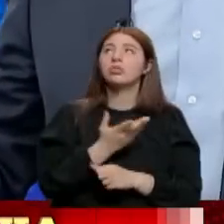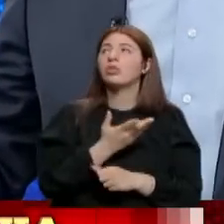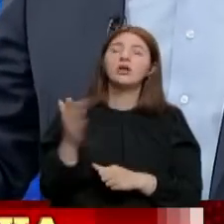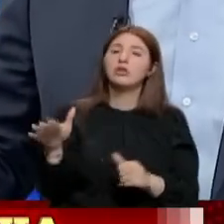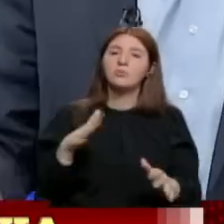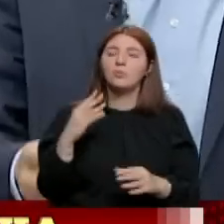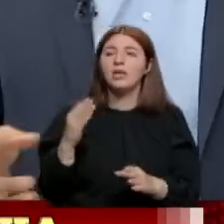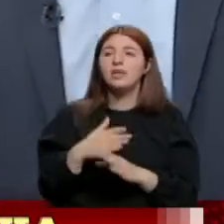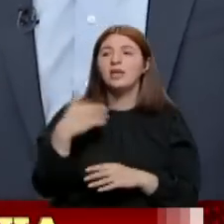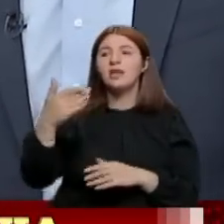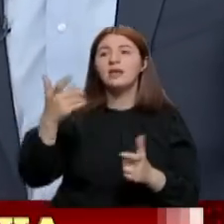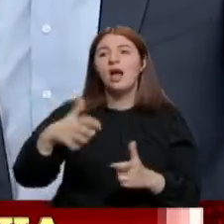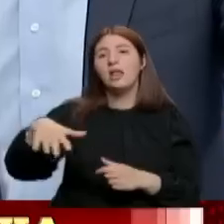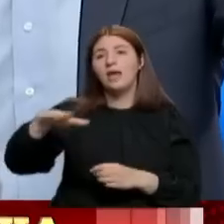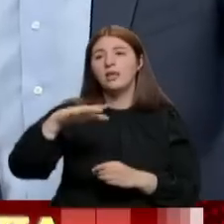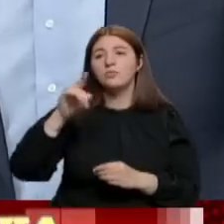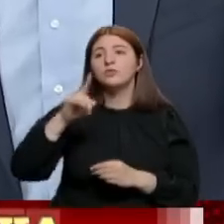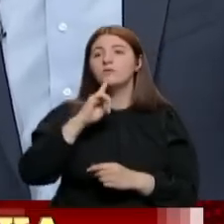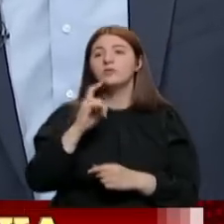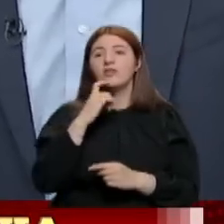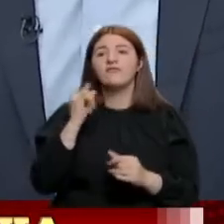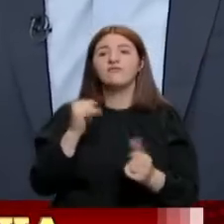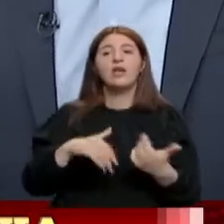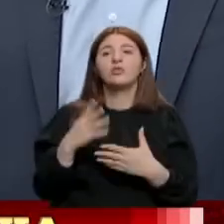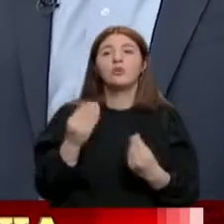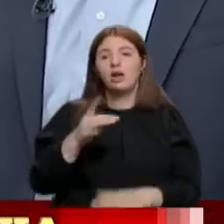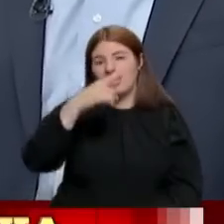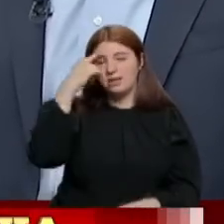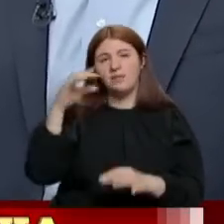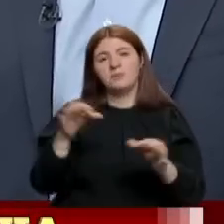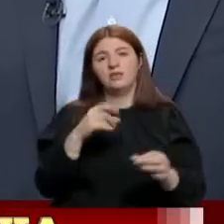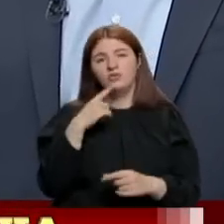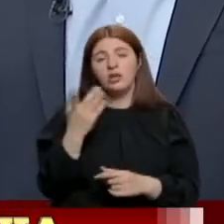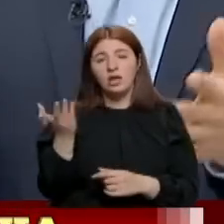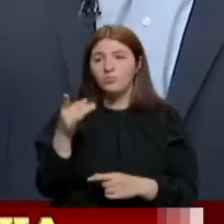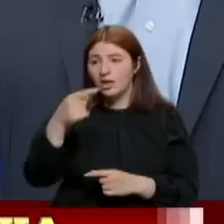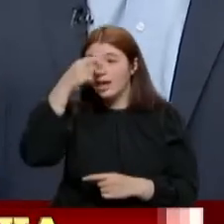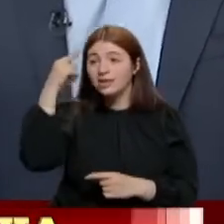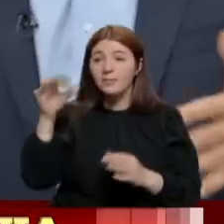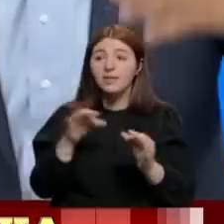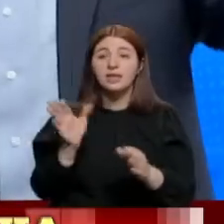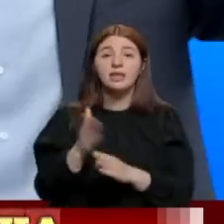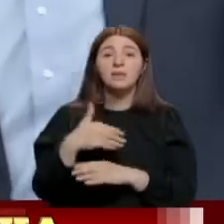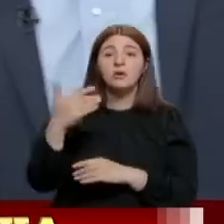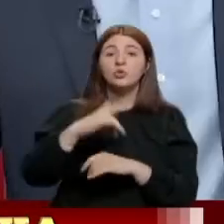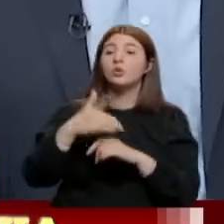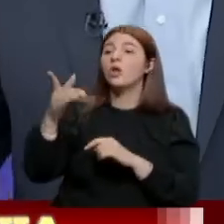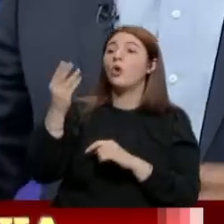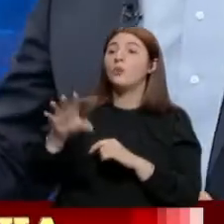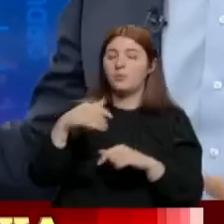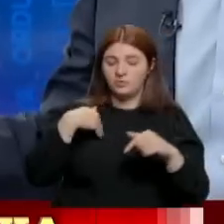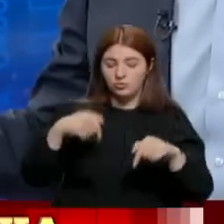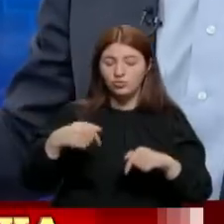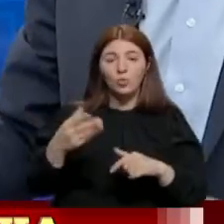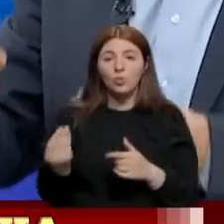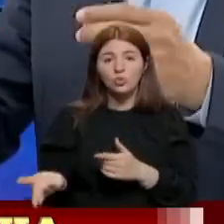oluyor. Niye diğer yerlerde bu yüzyılın felaketi olmuyor? Kader planı diyorlar ya, Bu kader planı niye başka ülkelerde işlemiyor da